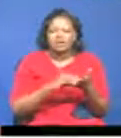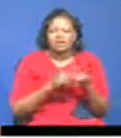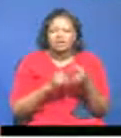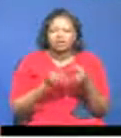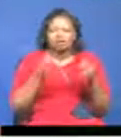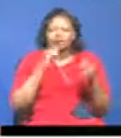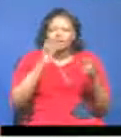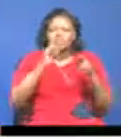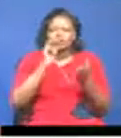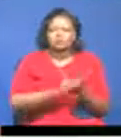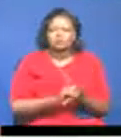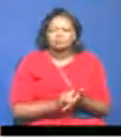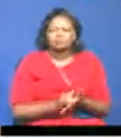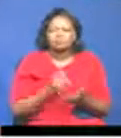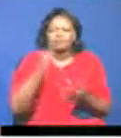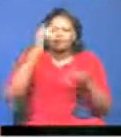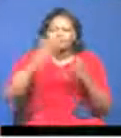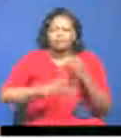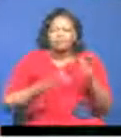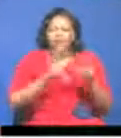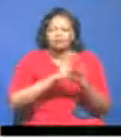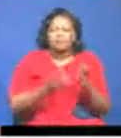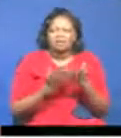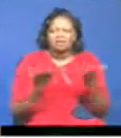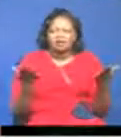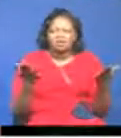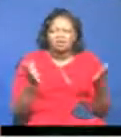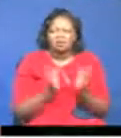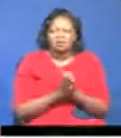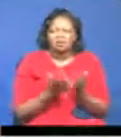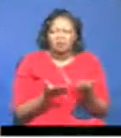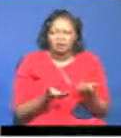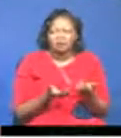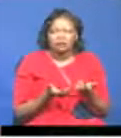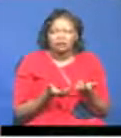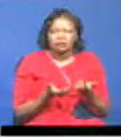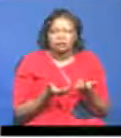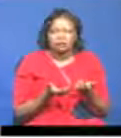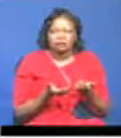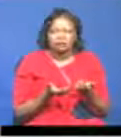stop everything else and,